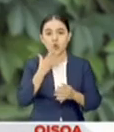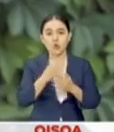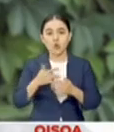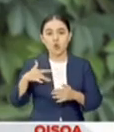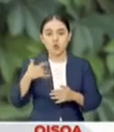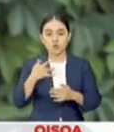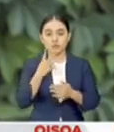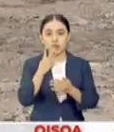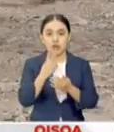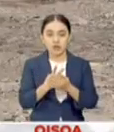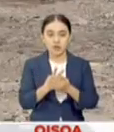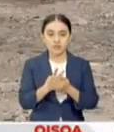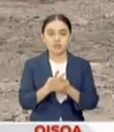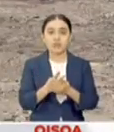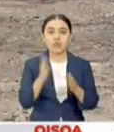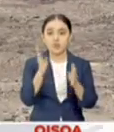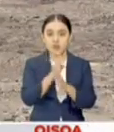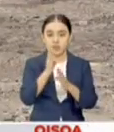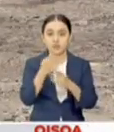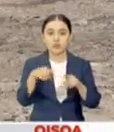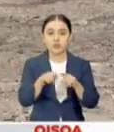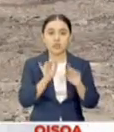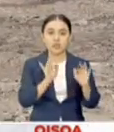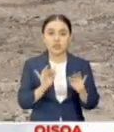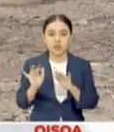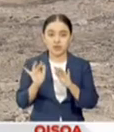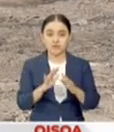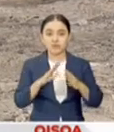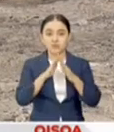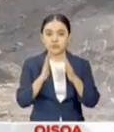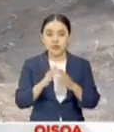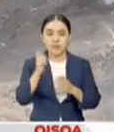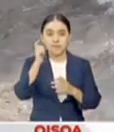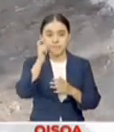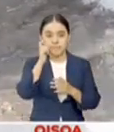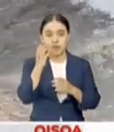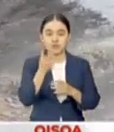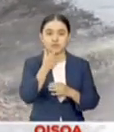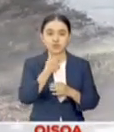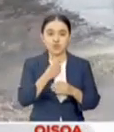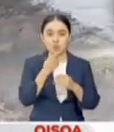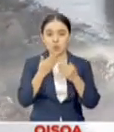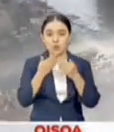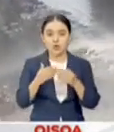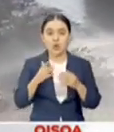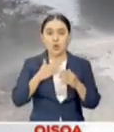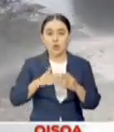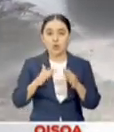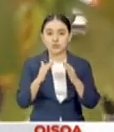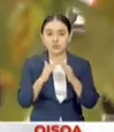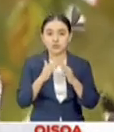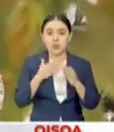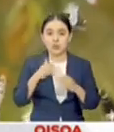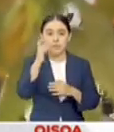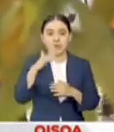xohish istagiga qarab. Tabiiyki, bu kabi chora tadbirlar tufayli mahallalar tobora chiroy ochmoqda. Obod xonadon,